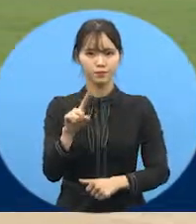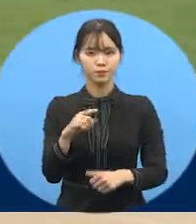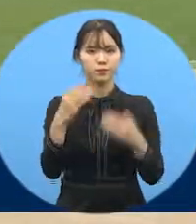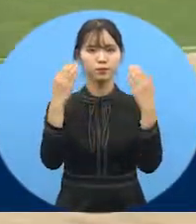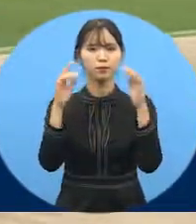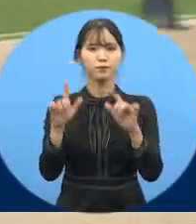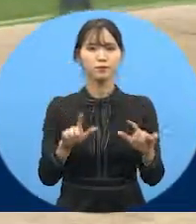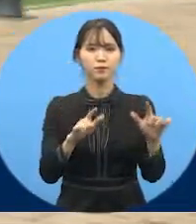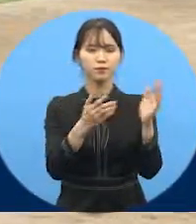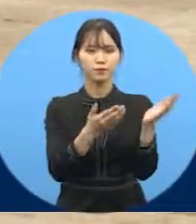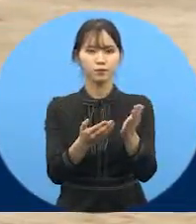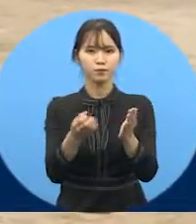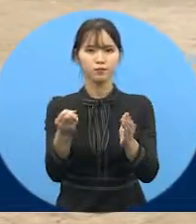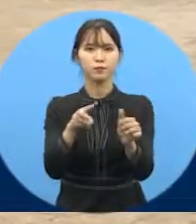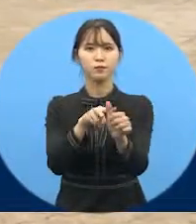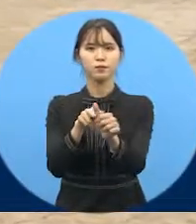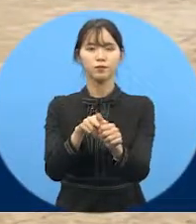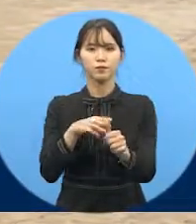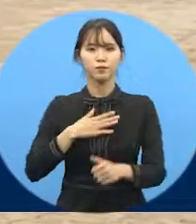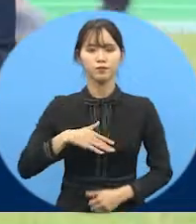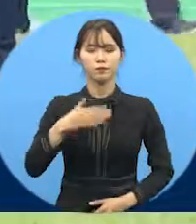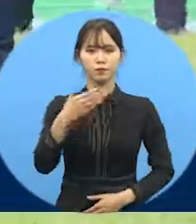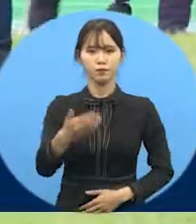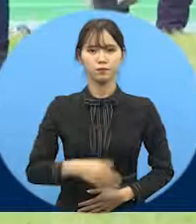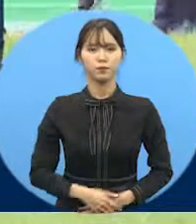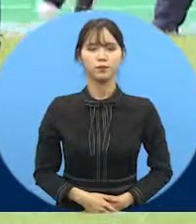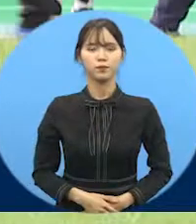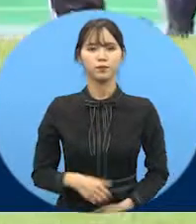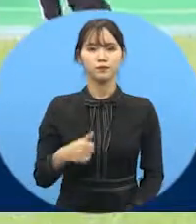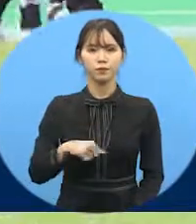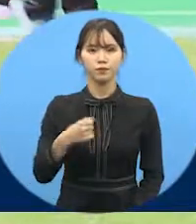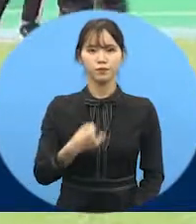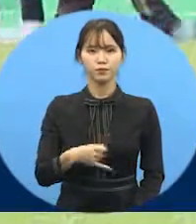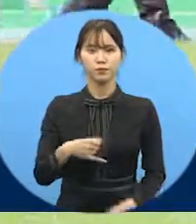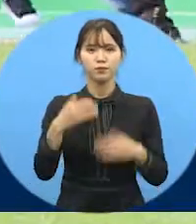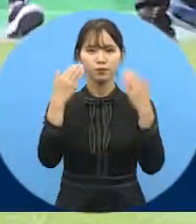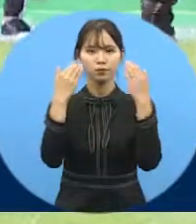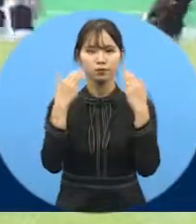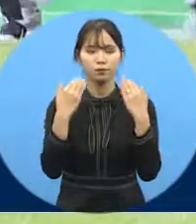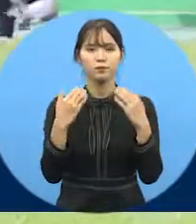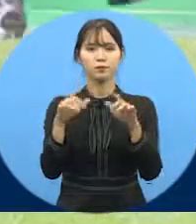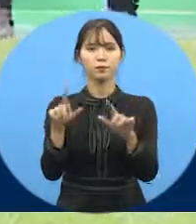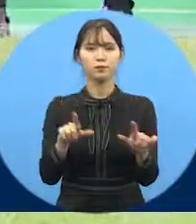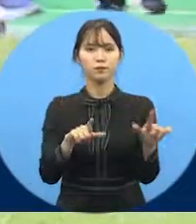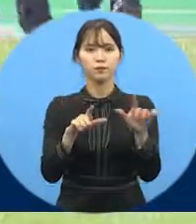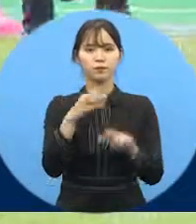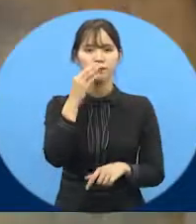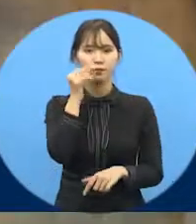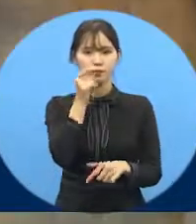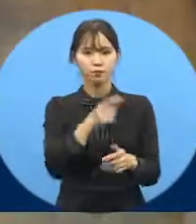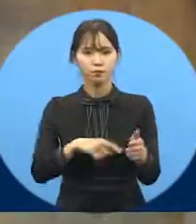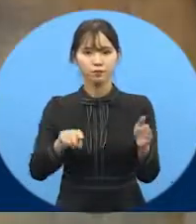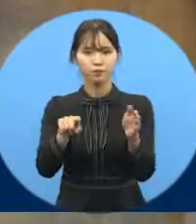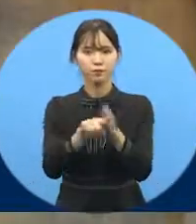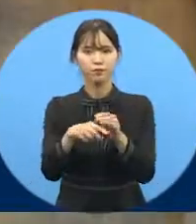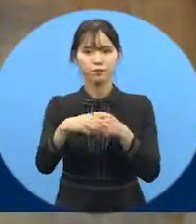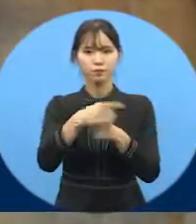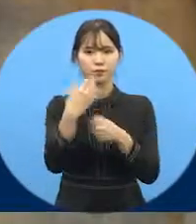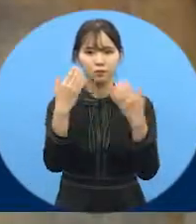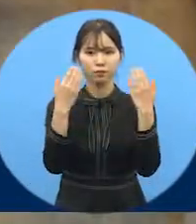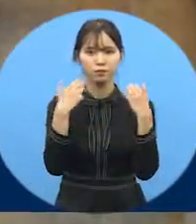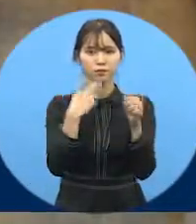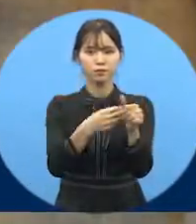이날 특강은 학교생활에 대한 안내와 정보제공을 통해 자녀의 원만한 학교 생활을 돕고자 현직 초등학교 교사를